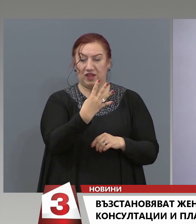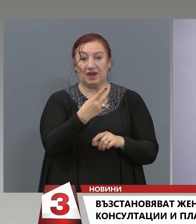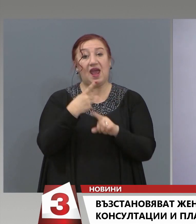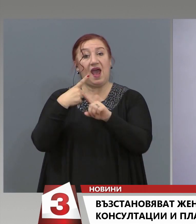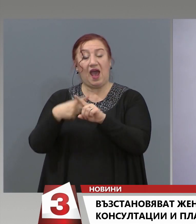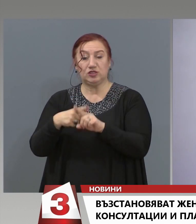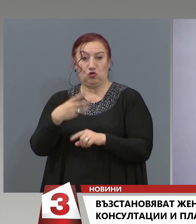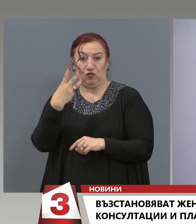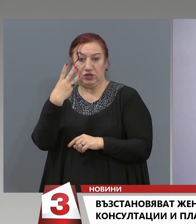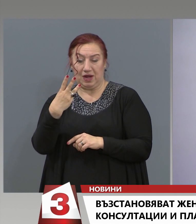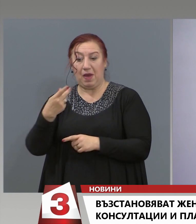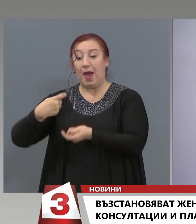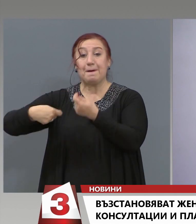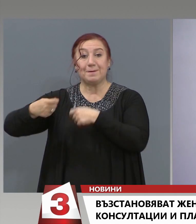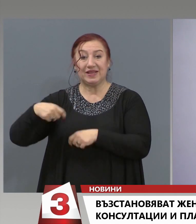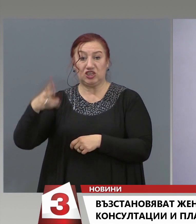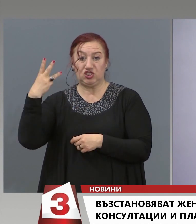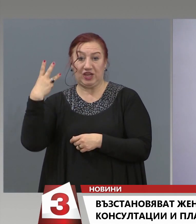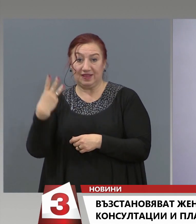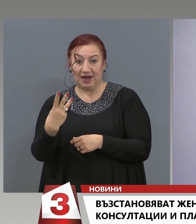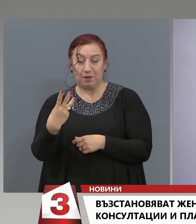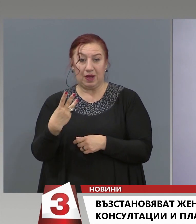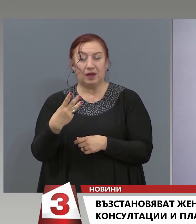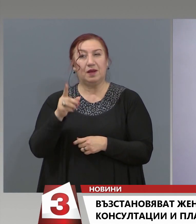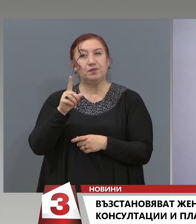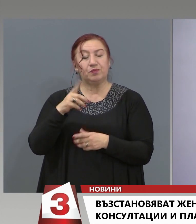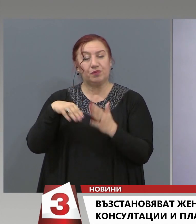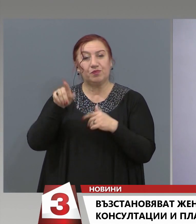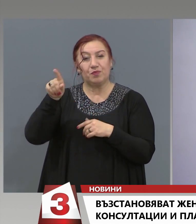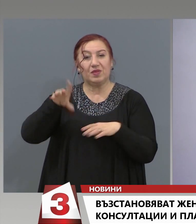3 в Пазърджик 3 и то по-скоро Пещера